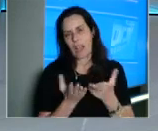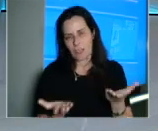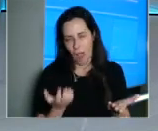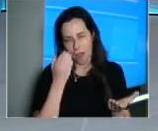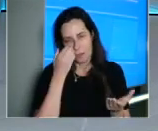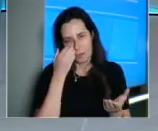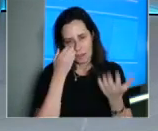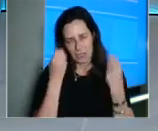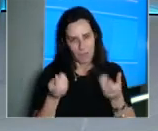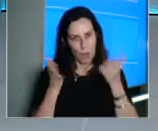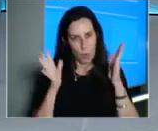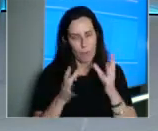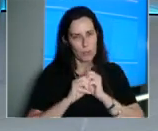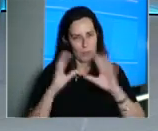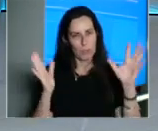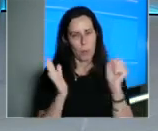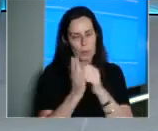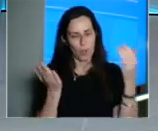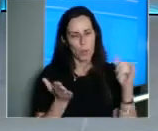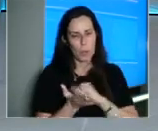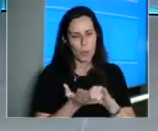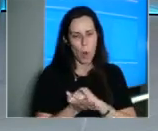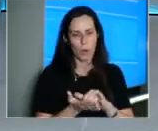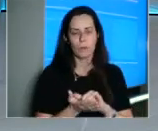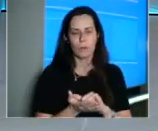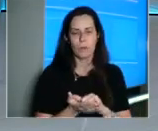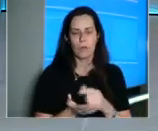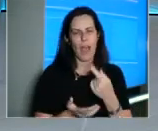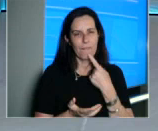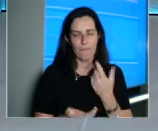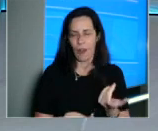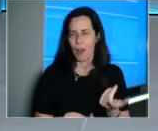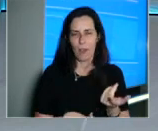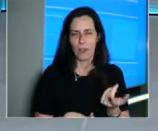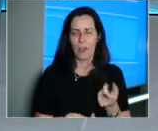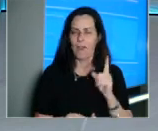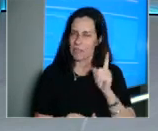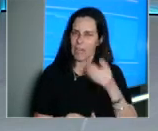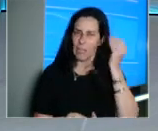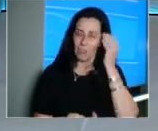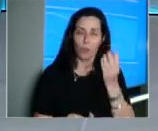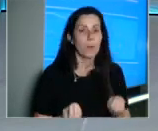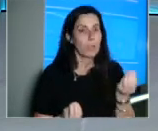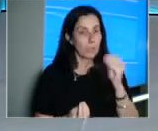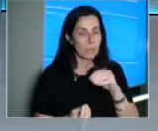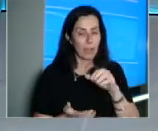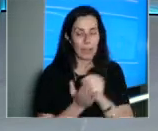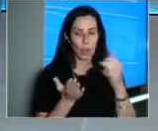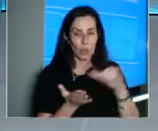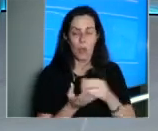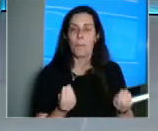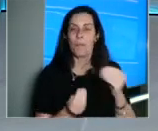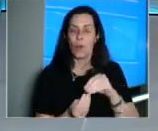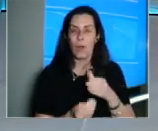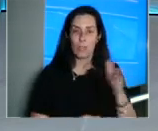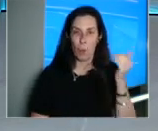זה באמת היה דבר נוראי. מבחינתי מה שהניו יורק טיימס עשה זה פשע שנאה אחד גדול. אבל צריך לזכור שמעבר לניו יורק טיימס ומעבר